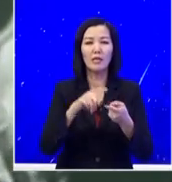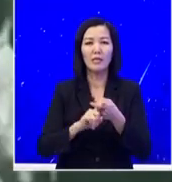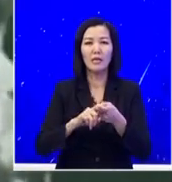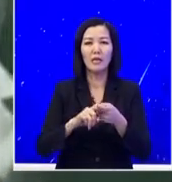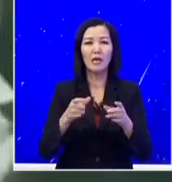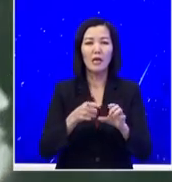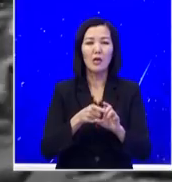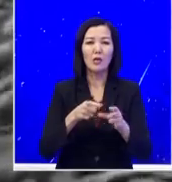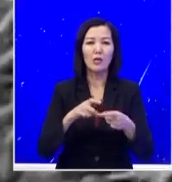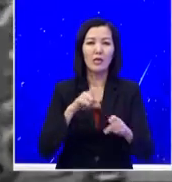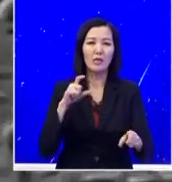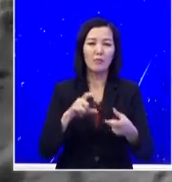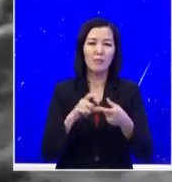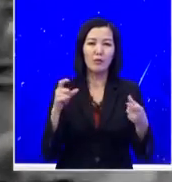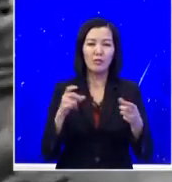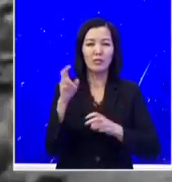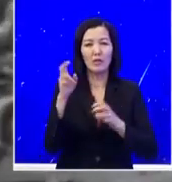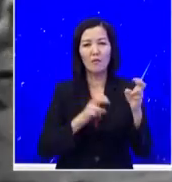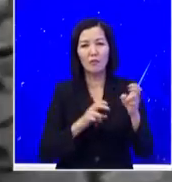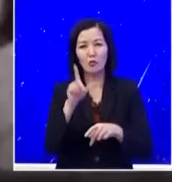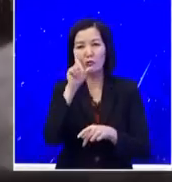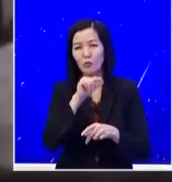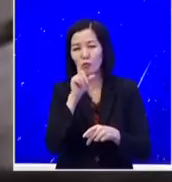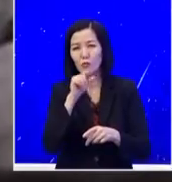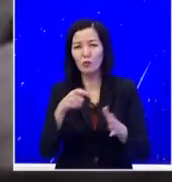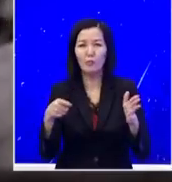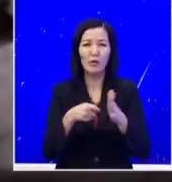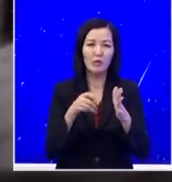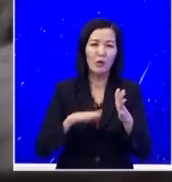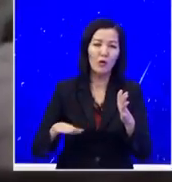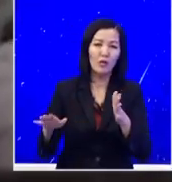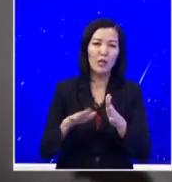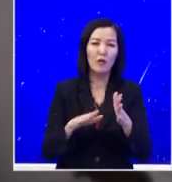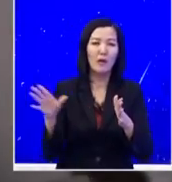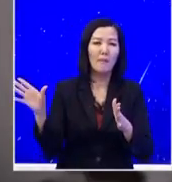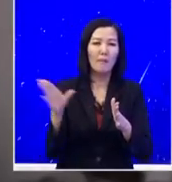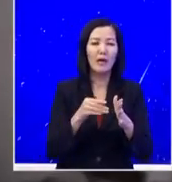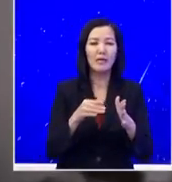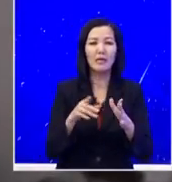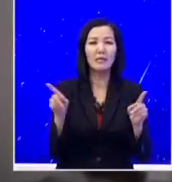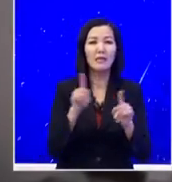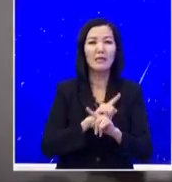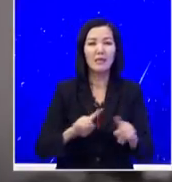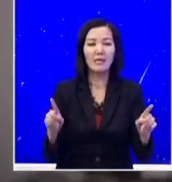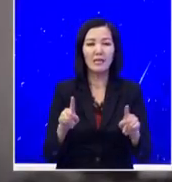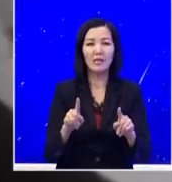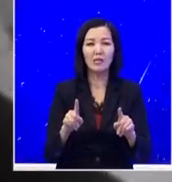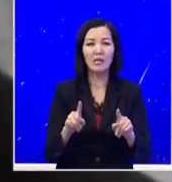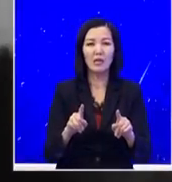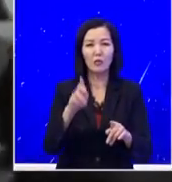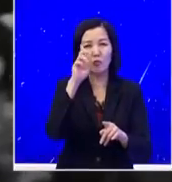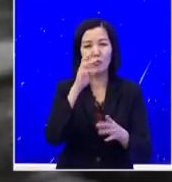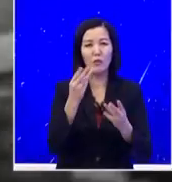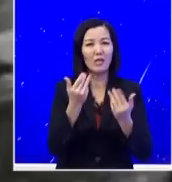зауытын, құс инкубаторын, әктәс өндірісін, мал бордақы кешенін және жолға қояды. Ерекшелігі, ешбіріне